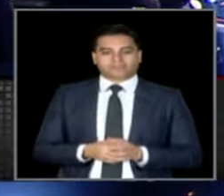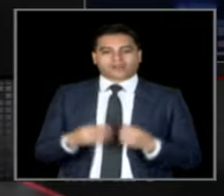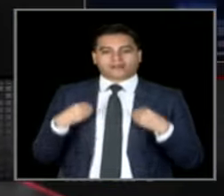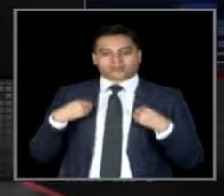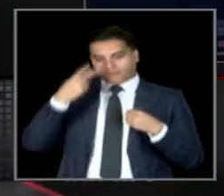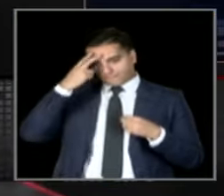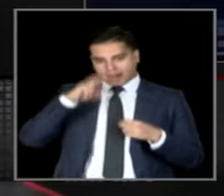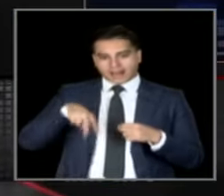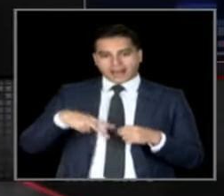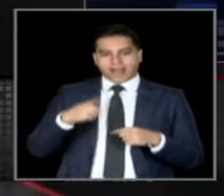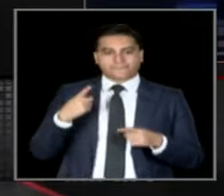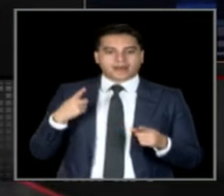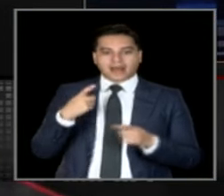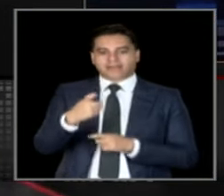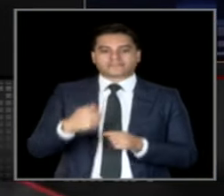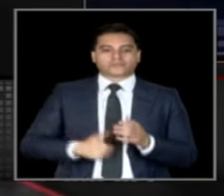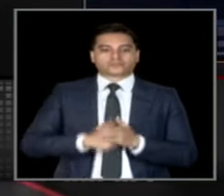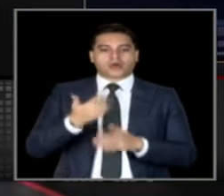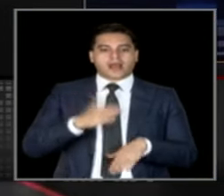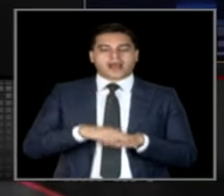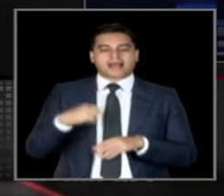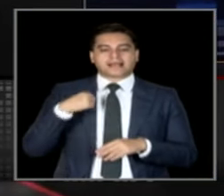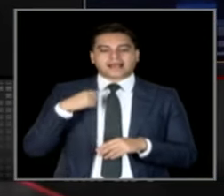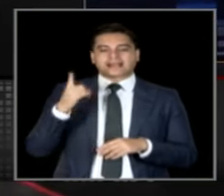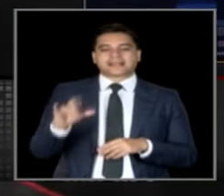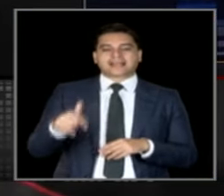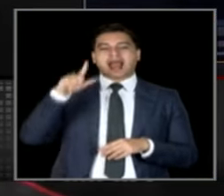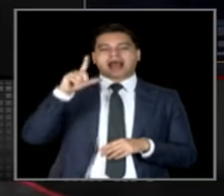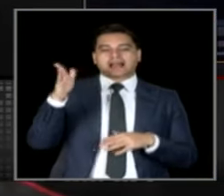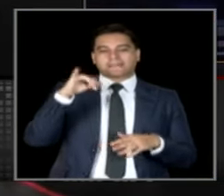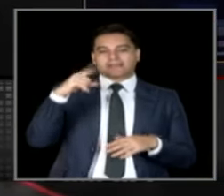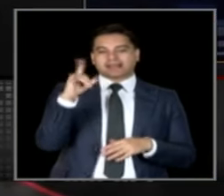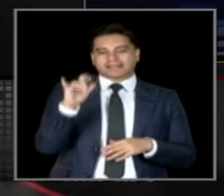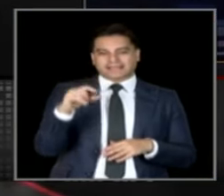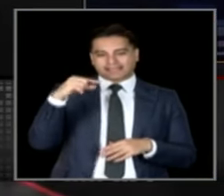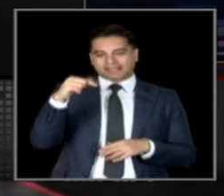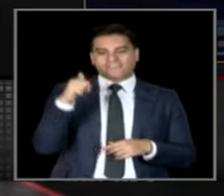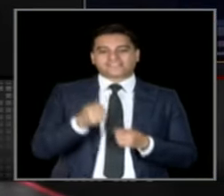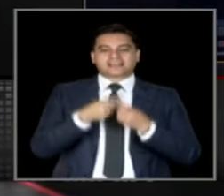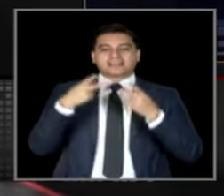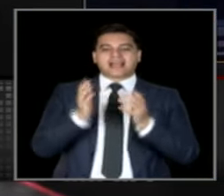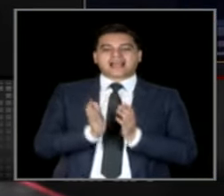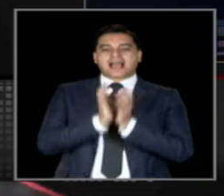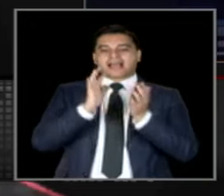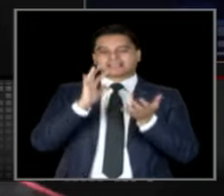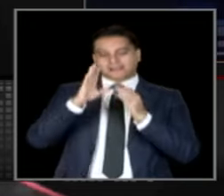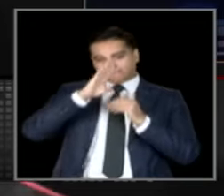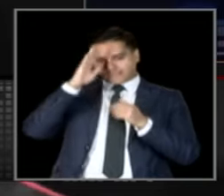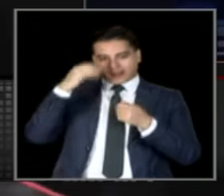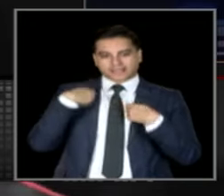رياضة. من هو اللاعب الذي سجل هدفي فوز نادي ريال مدريد في نهائي كأس